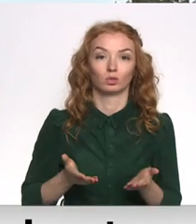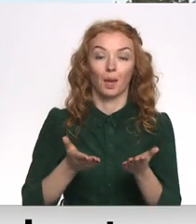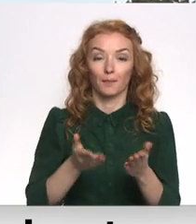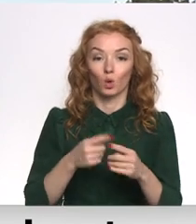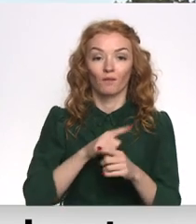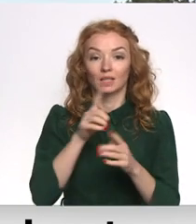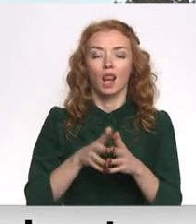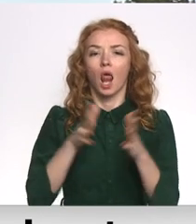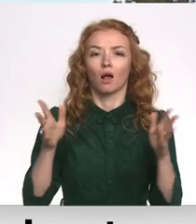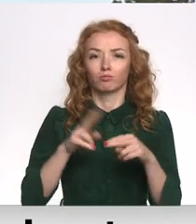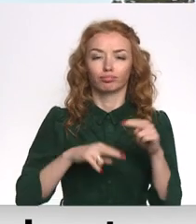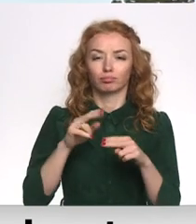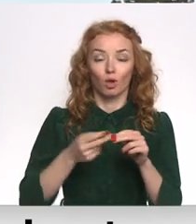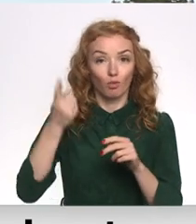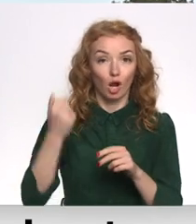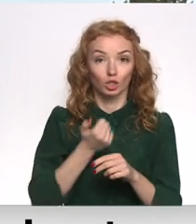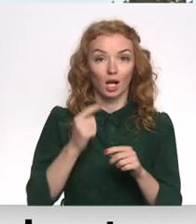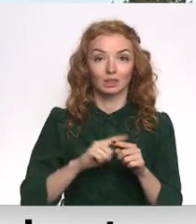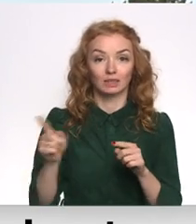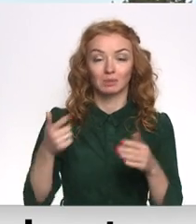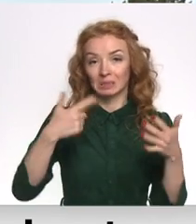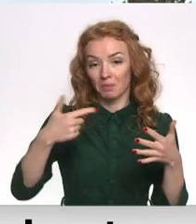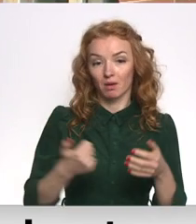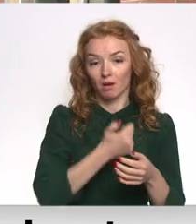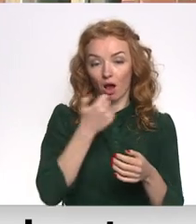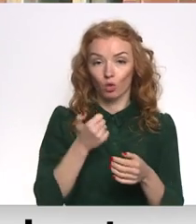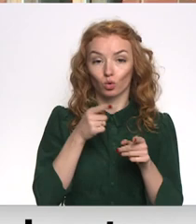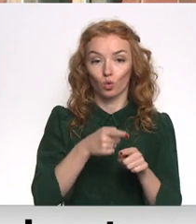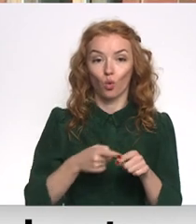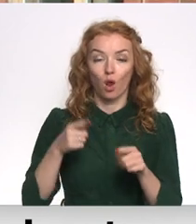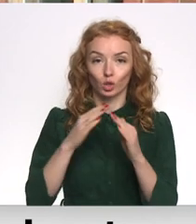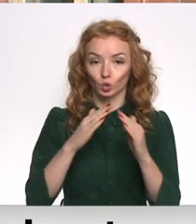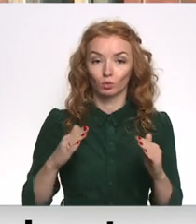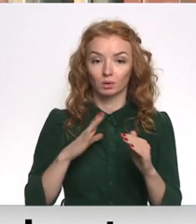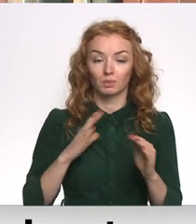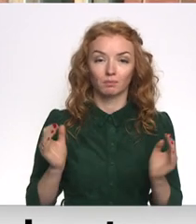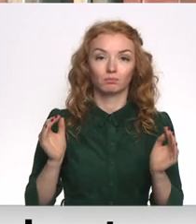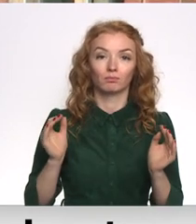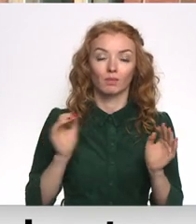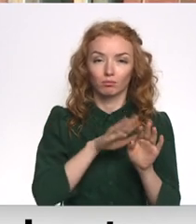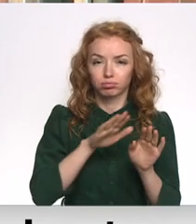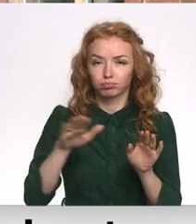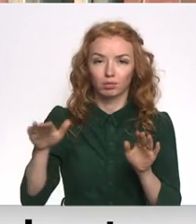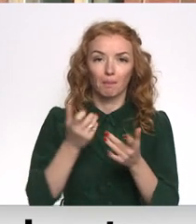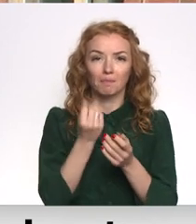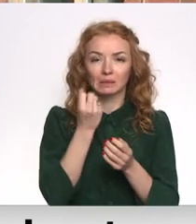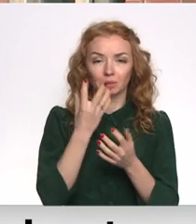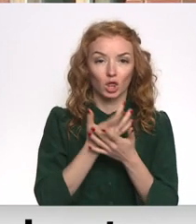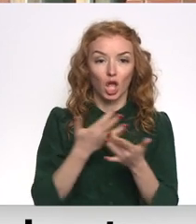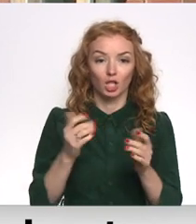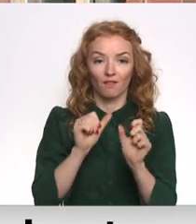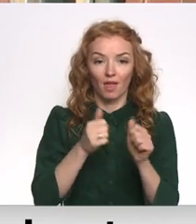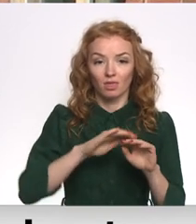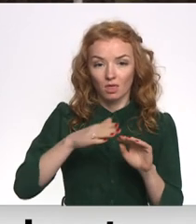pārbūju pils piedzīvojis pagājušā gadsimta 70. Gados. Toreiz jumts ticis salikts vismaz no 15 dažāda